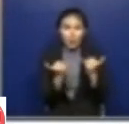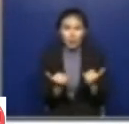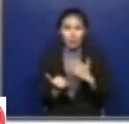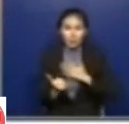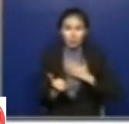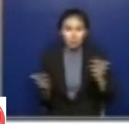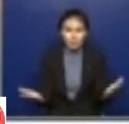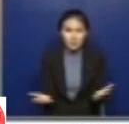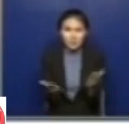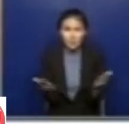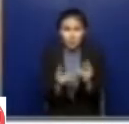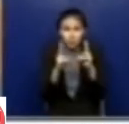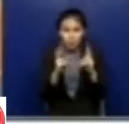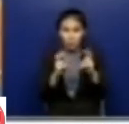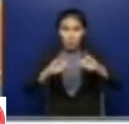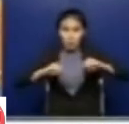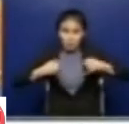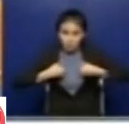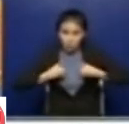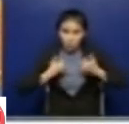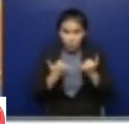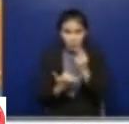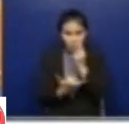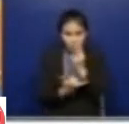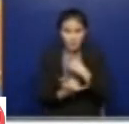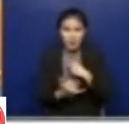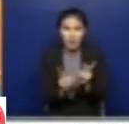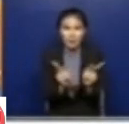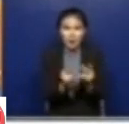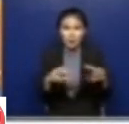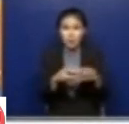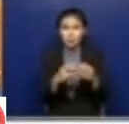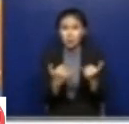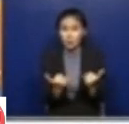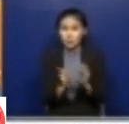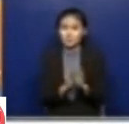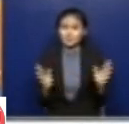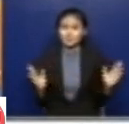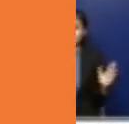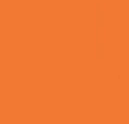ติให้มีการตั้งกรรมาธิการวิสามัญชุดนี้ครับขอขอบคุณท่านประธานครับ